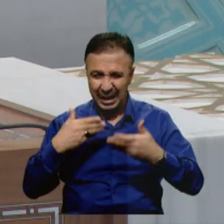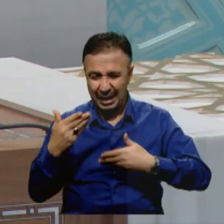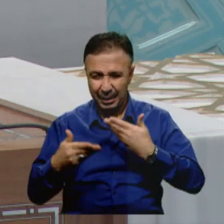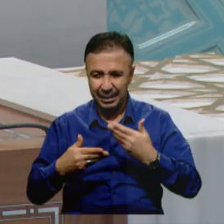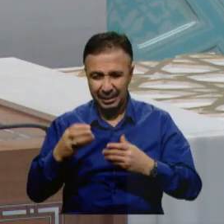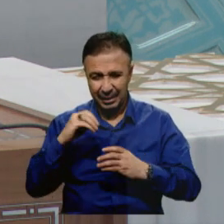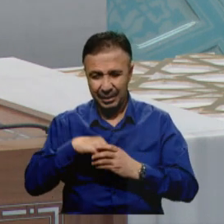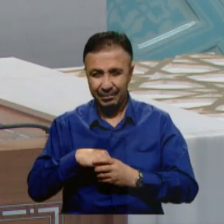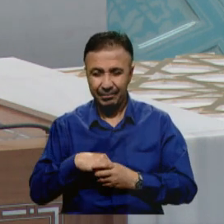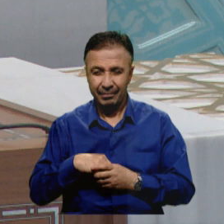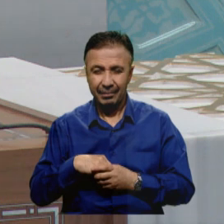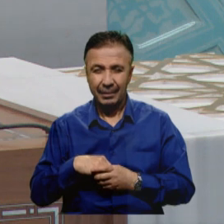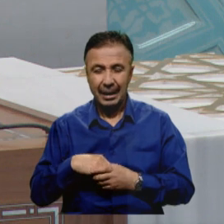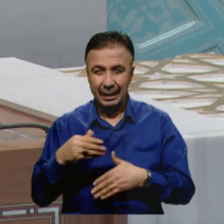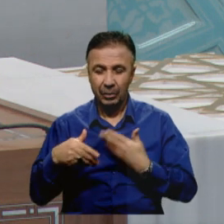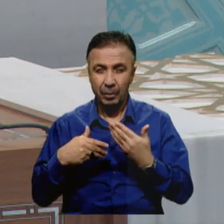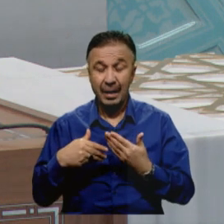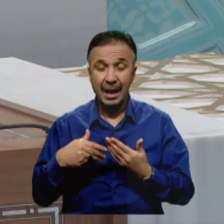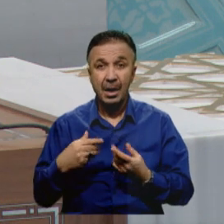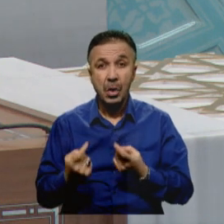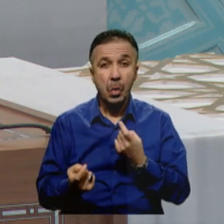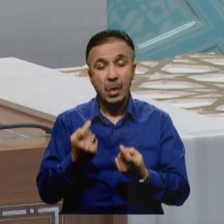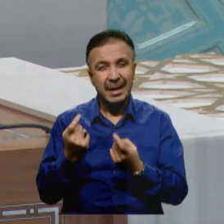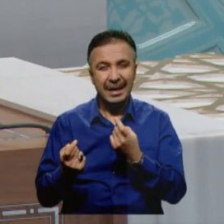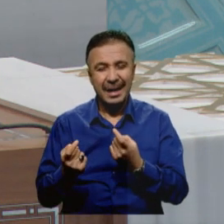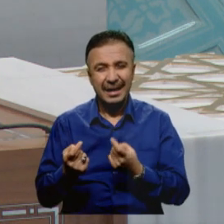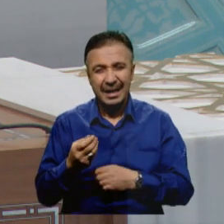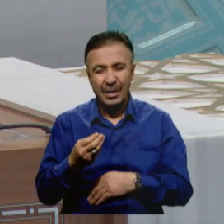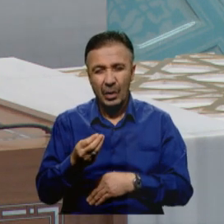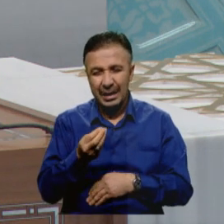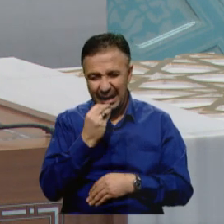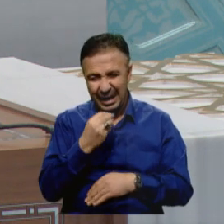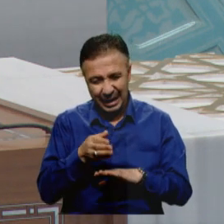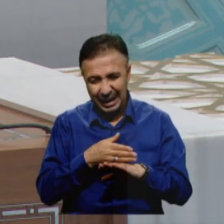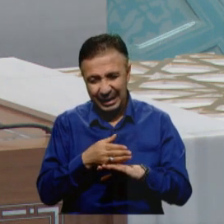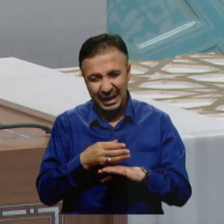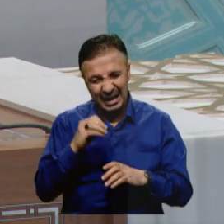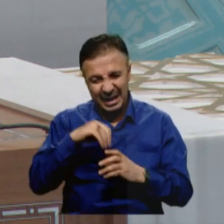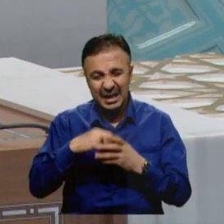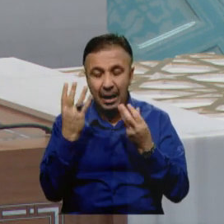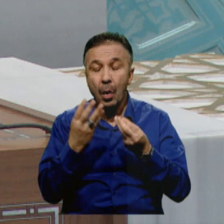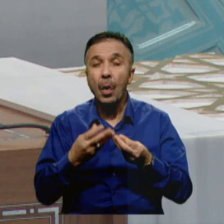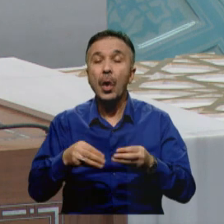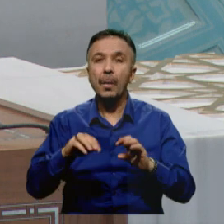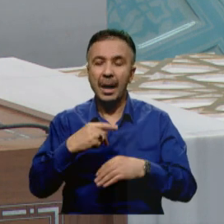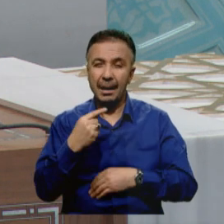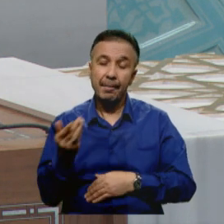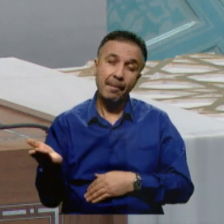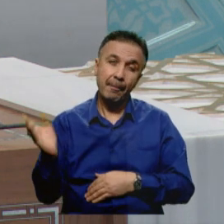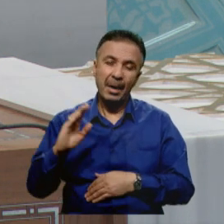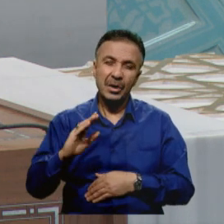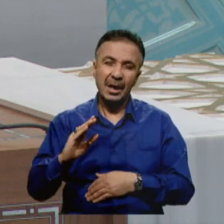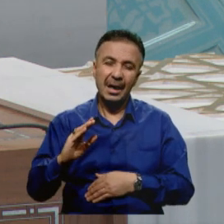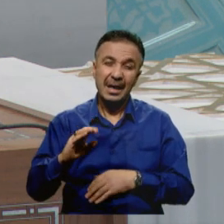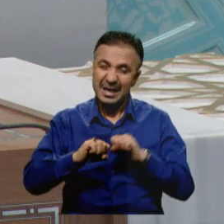gıdalara, üretilen gıdalara gıdanın içeriğinden olmayan başka şeyler katmak, buna tahşiş diye